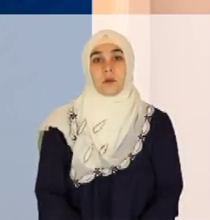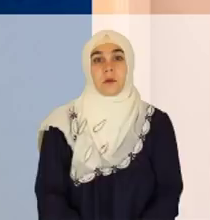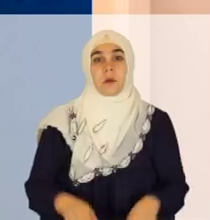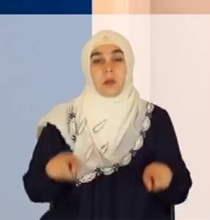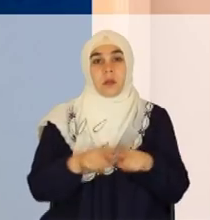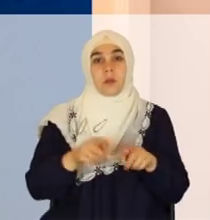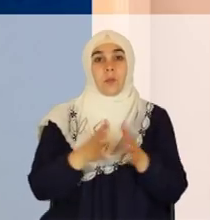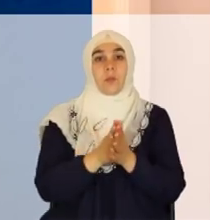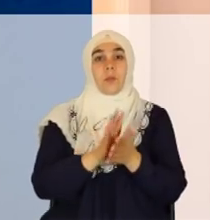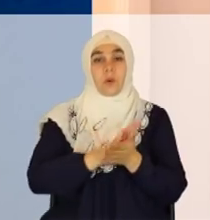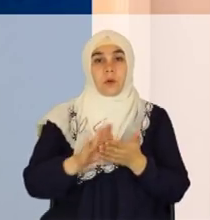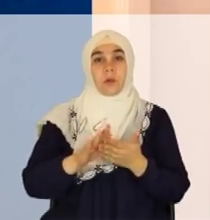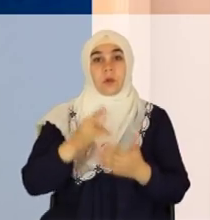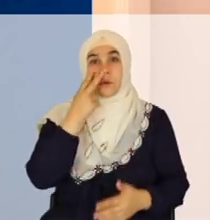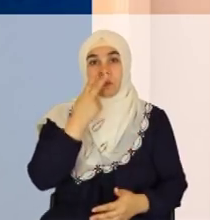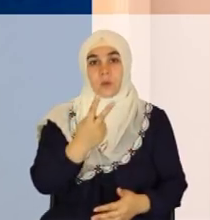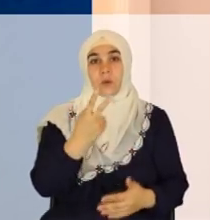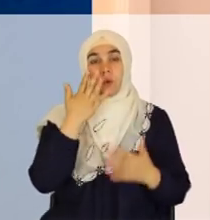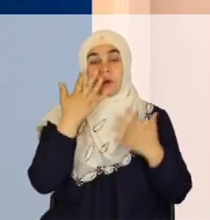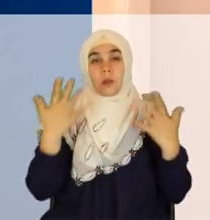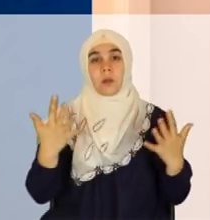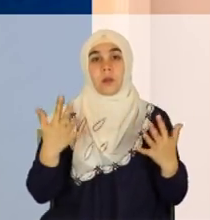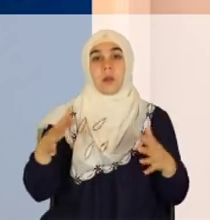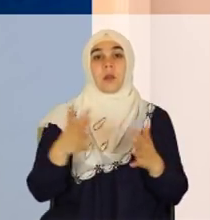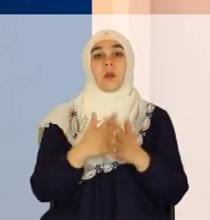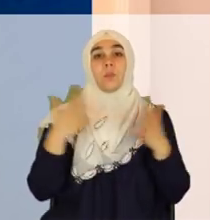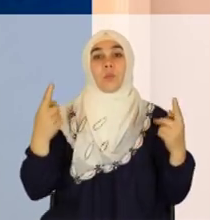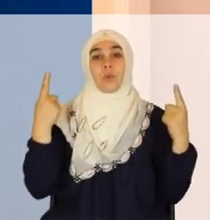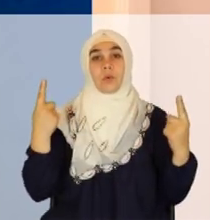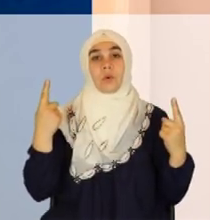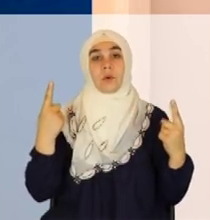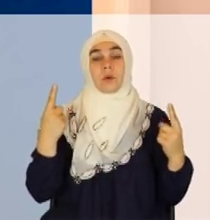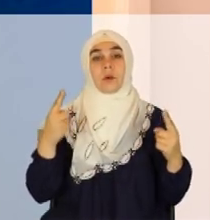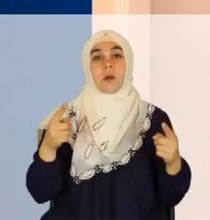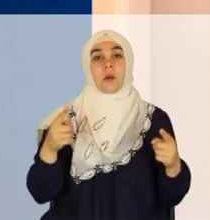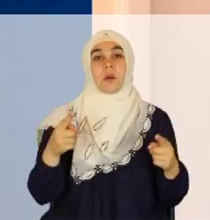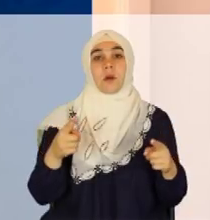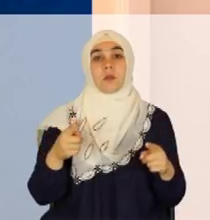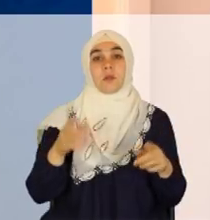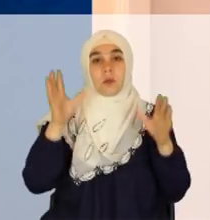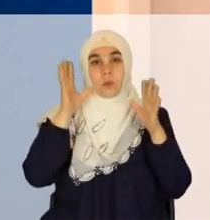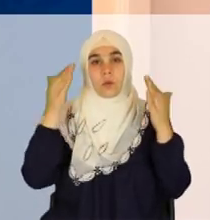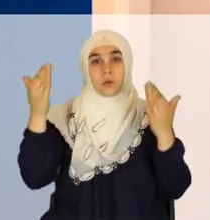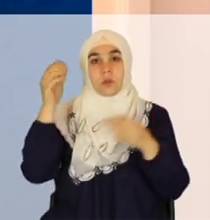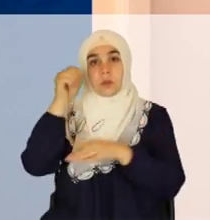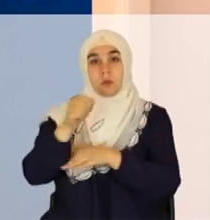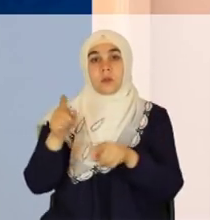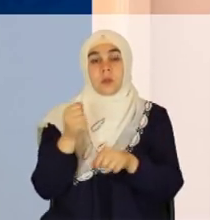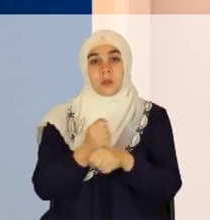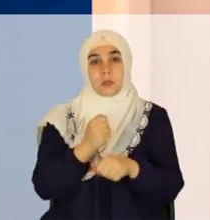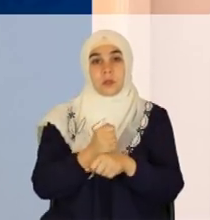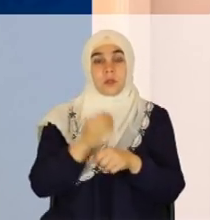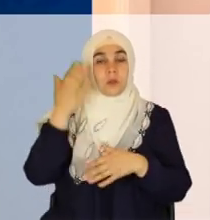Ana şu pakilikini közde görüngen en büyük namayandası namazı kıladığından taharatımız.